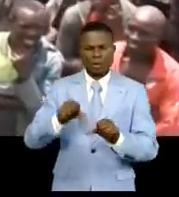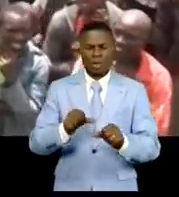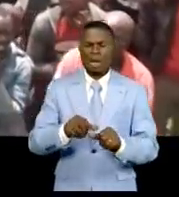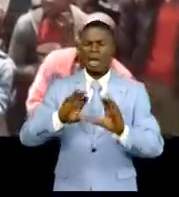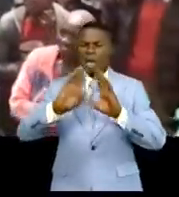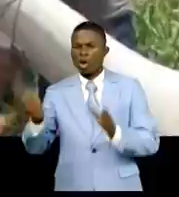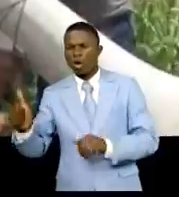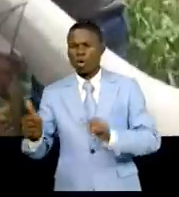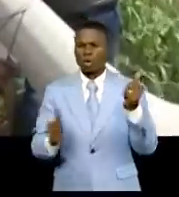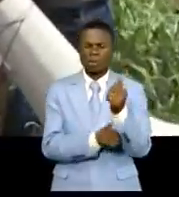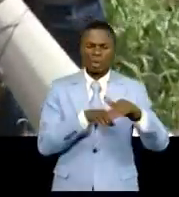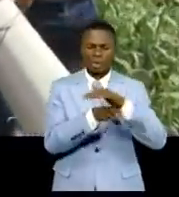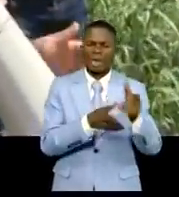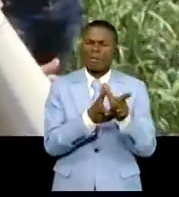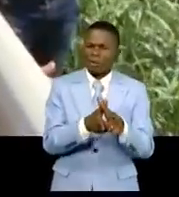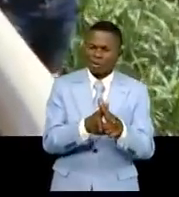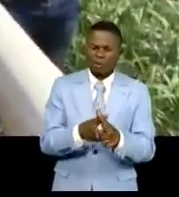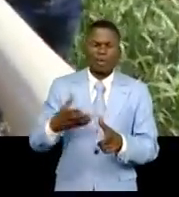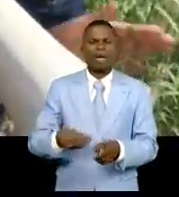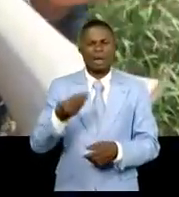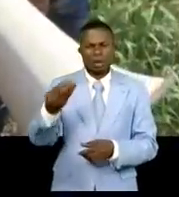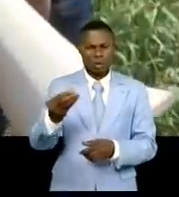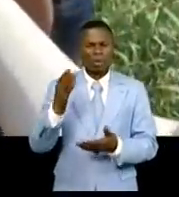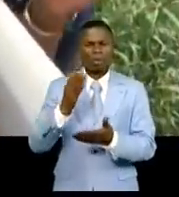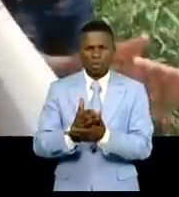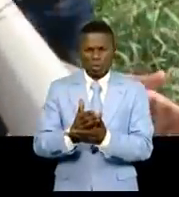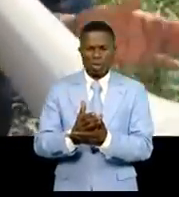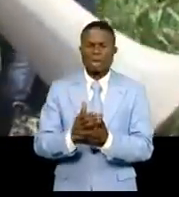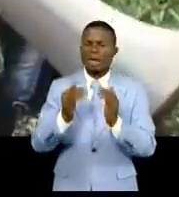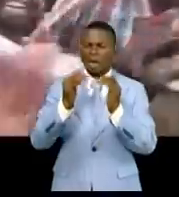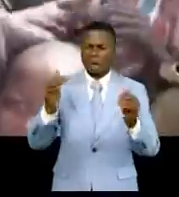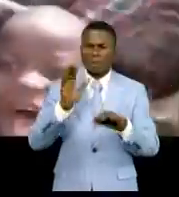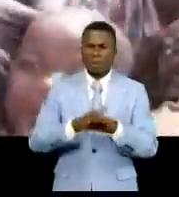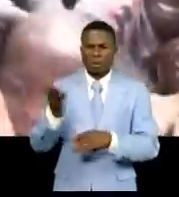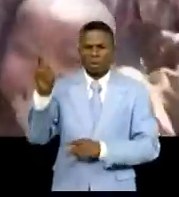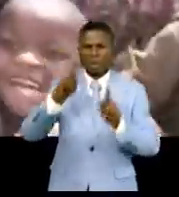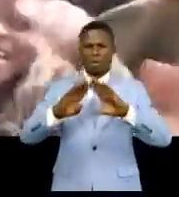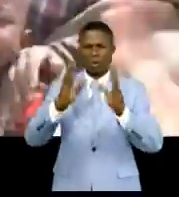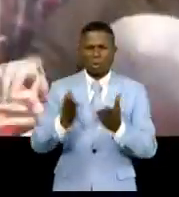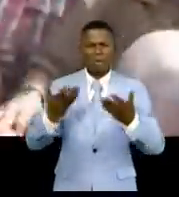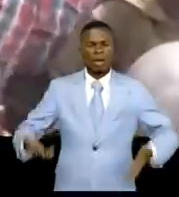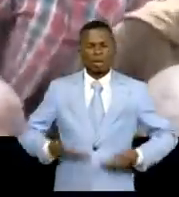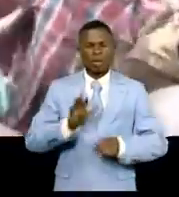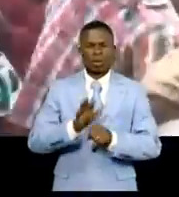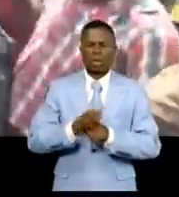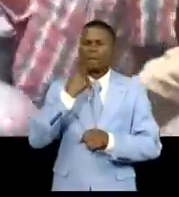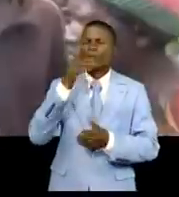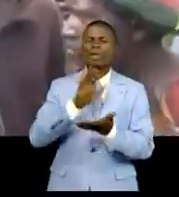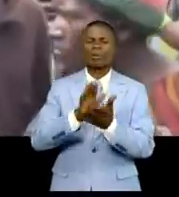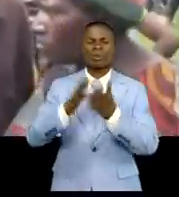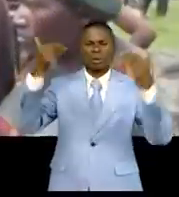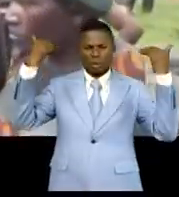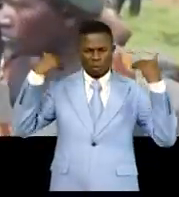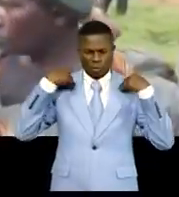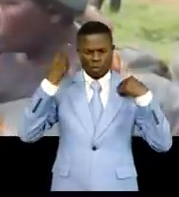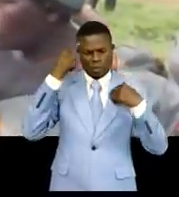à avoir un esprit d'amour et d'ouverture pour une cohabitation pacifique. La population a salué et remercié les autorités pour